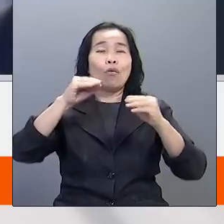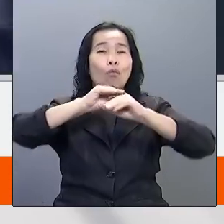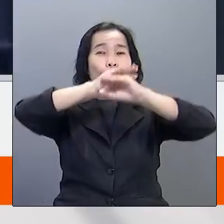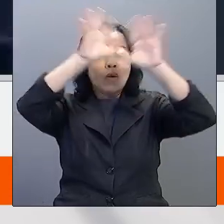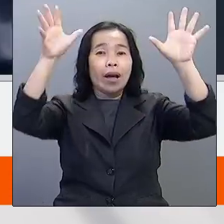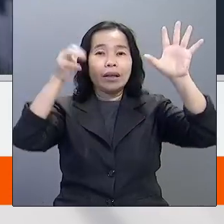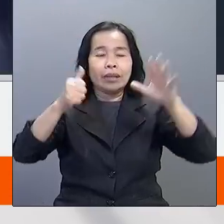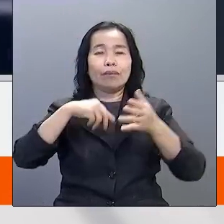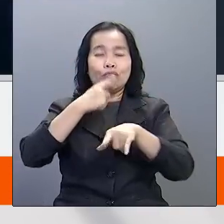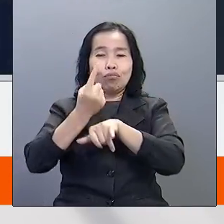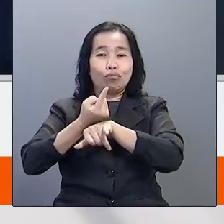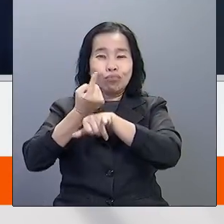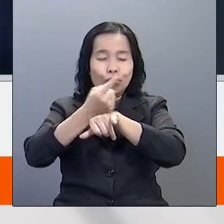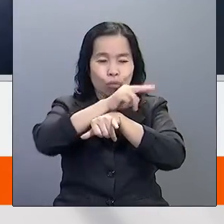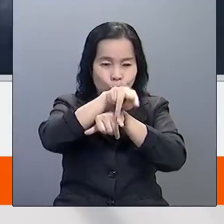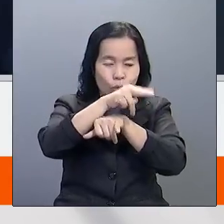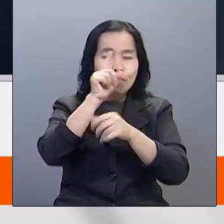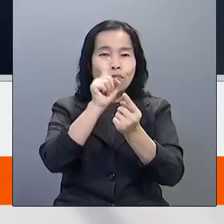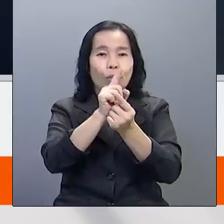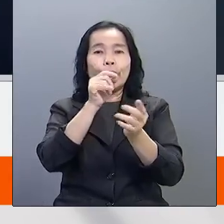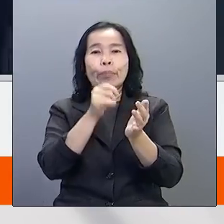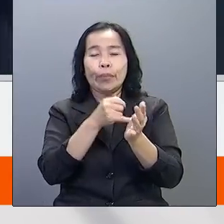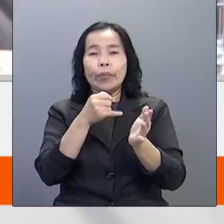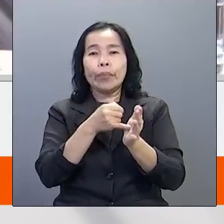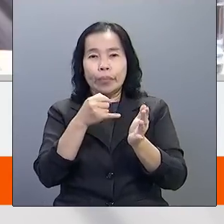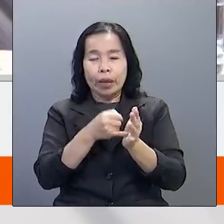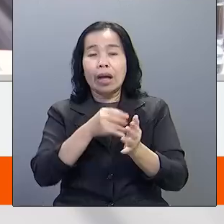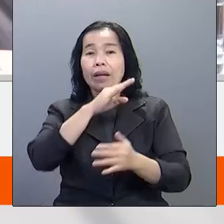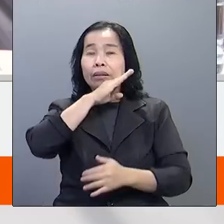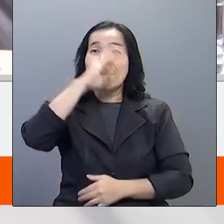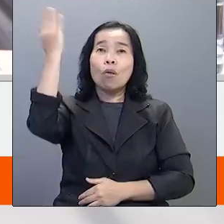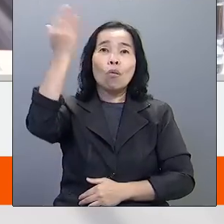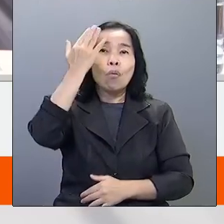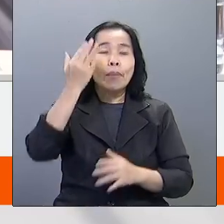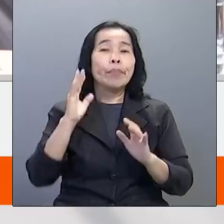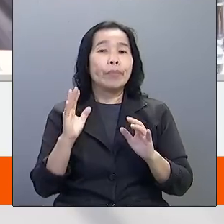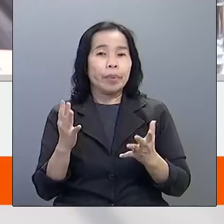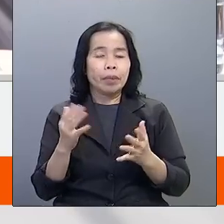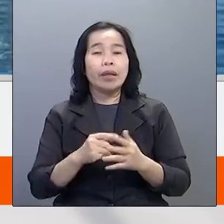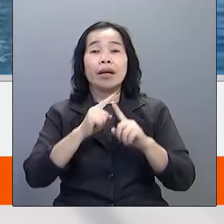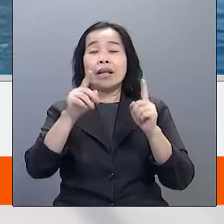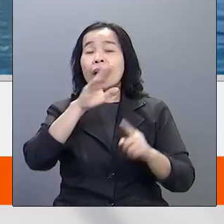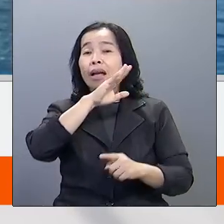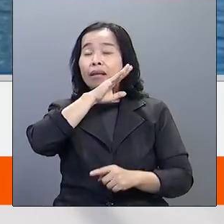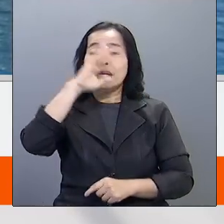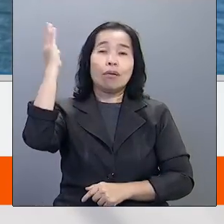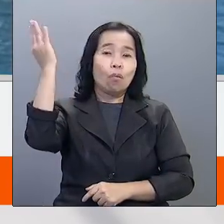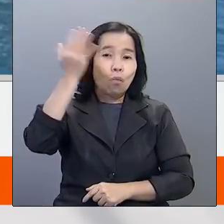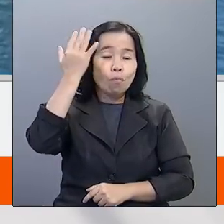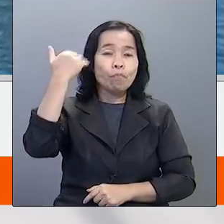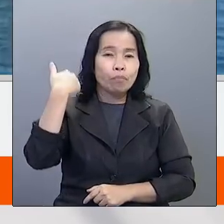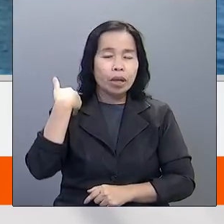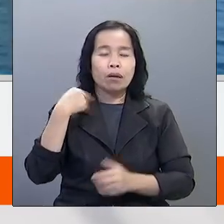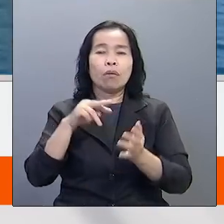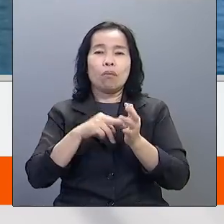มสูงลงมาครับน่าจะค้นหาผู้สูญหายได้ง่ายแล้วก็ได้ดีกว่าการมองจากทางเรือ